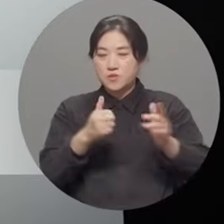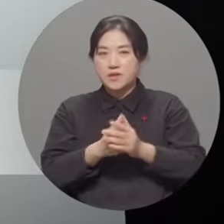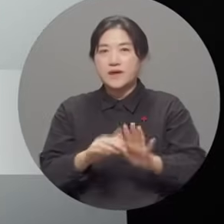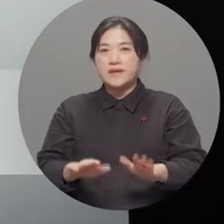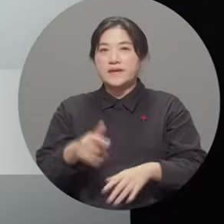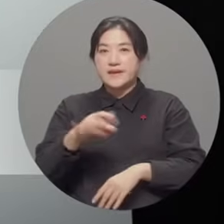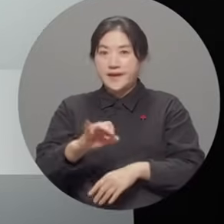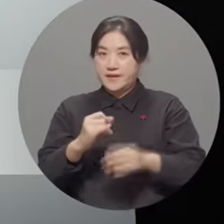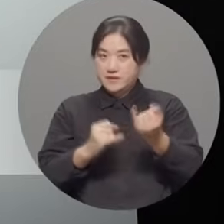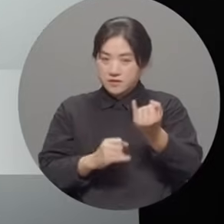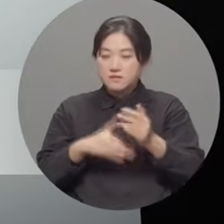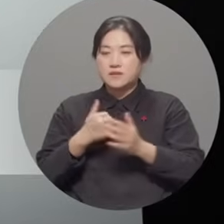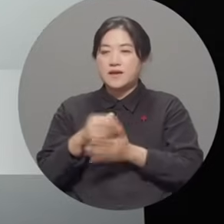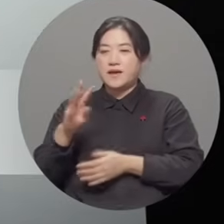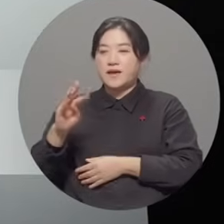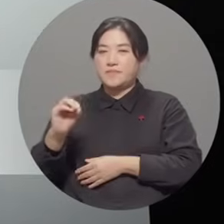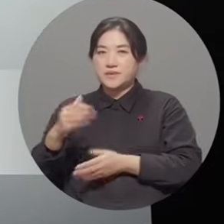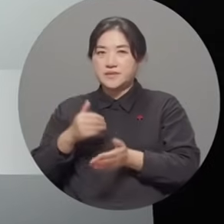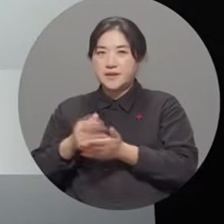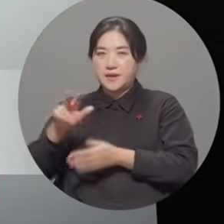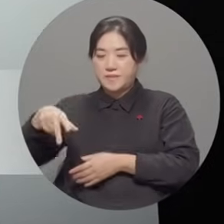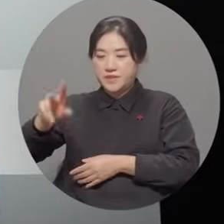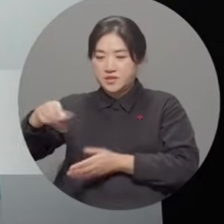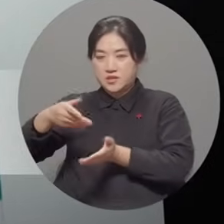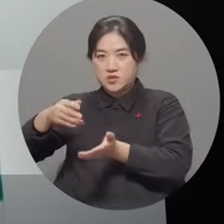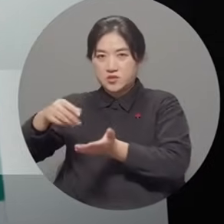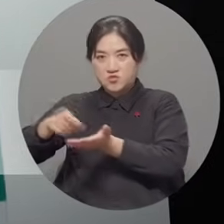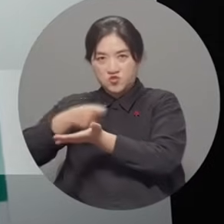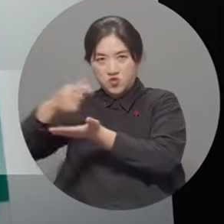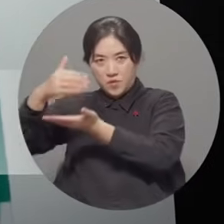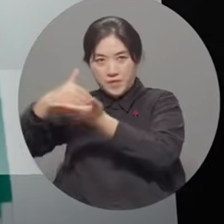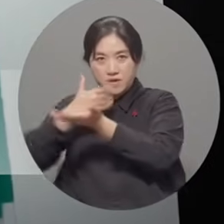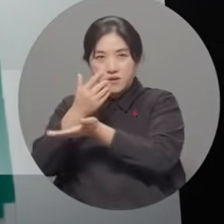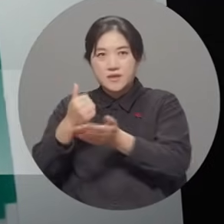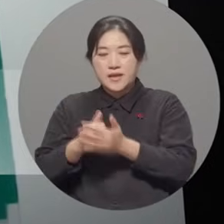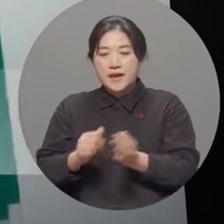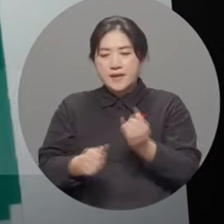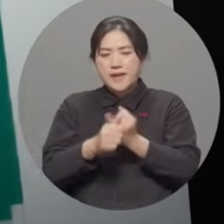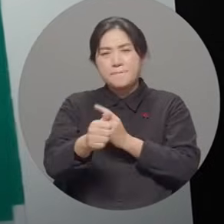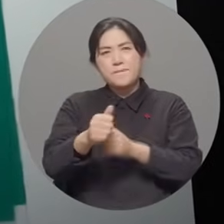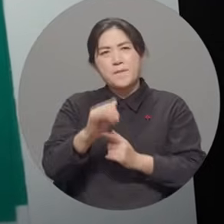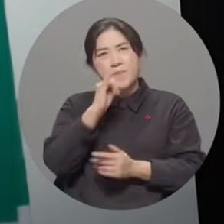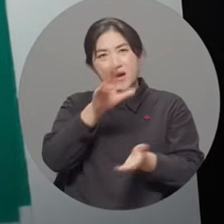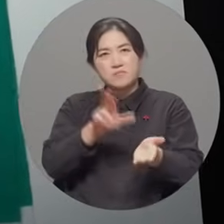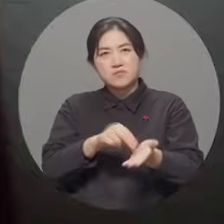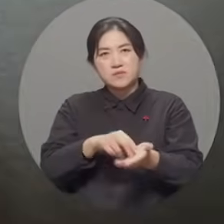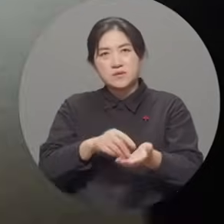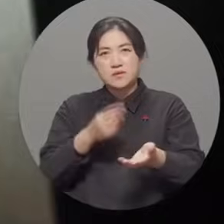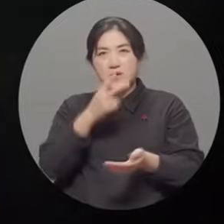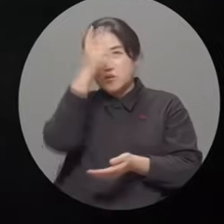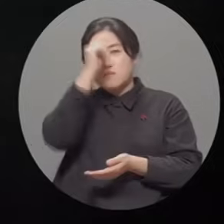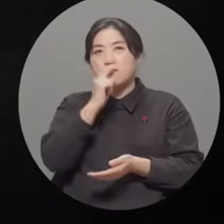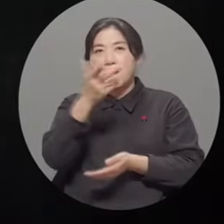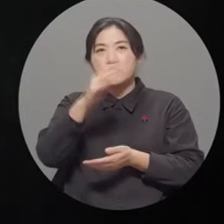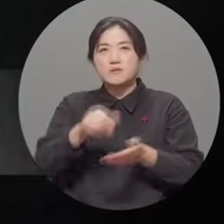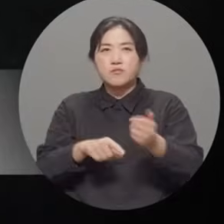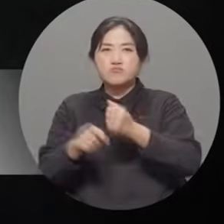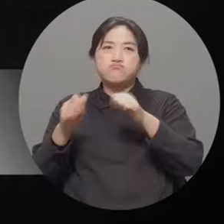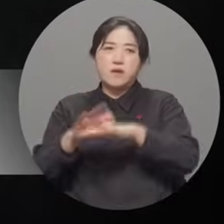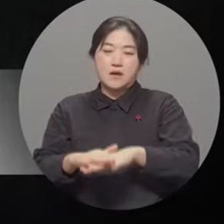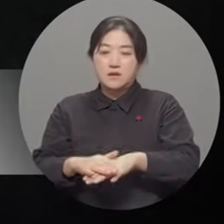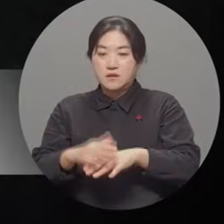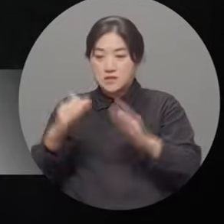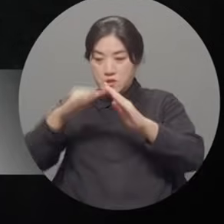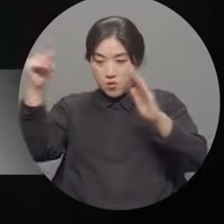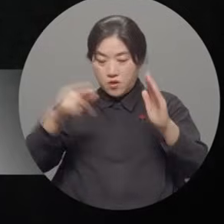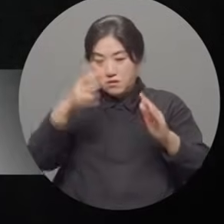통해 남편의 마약 투약 의혹을 경찰에 알렸지만 수사가 흐지부지 됐다는 의혹도 제기했습니다. 집에 출동한 경찰이